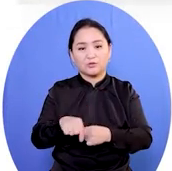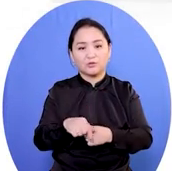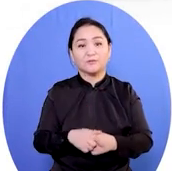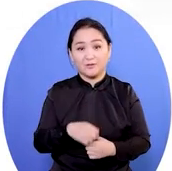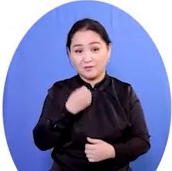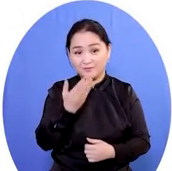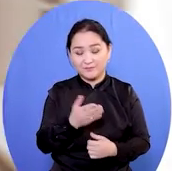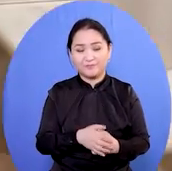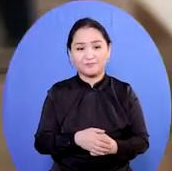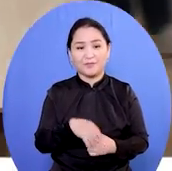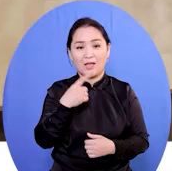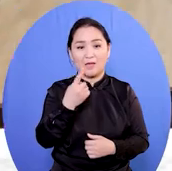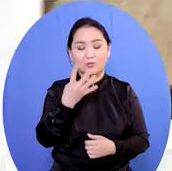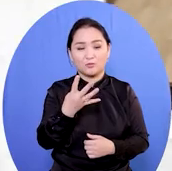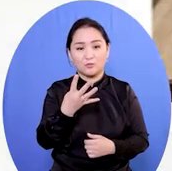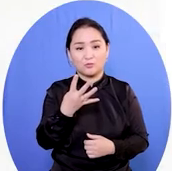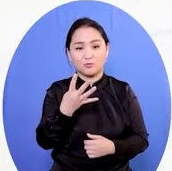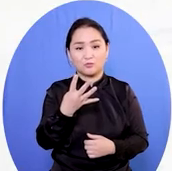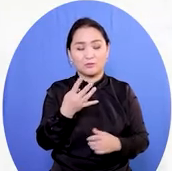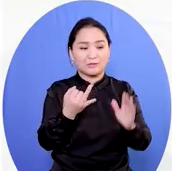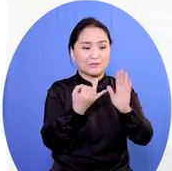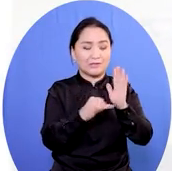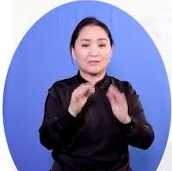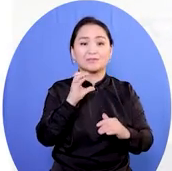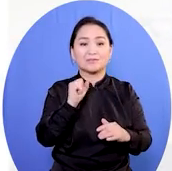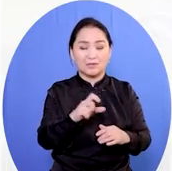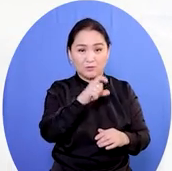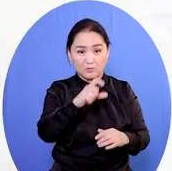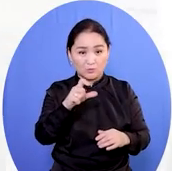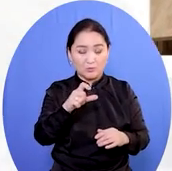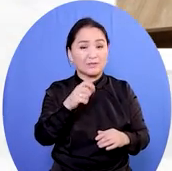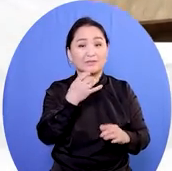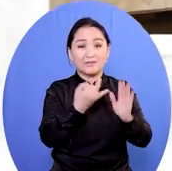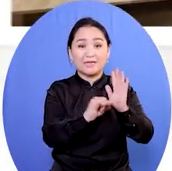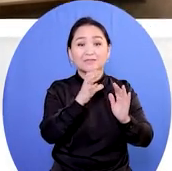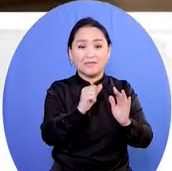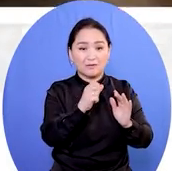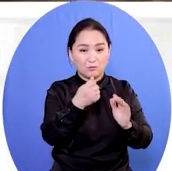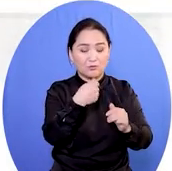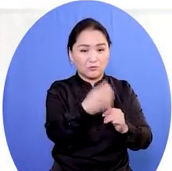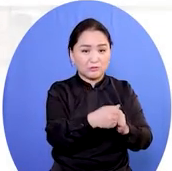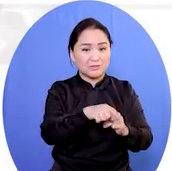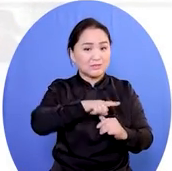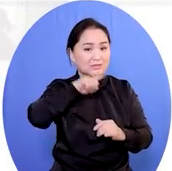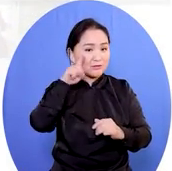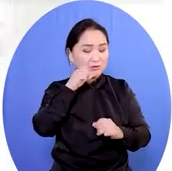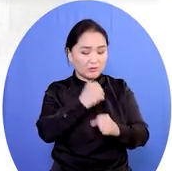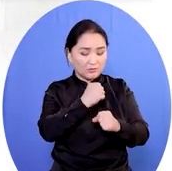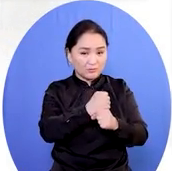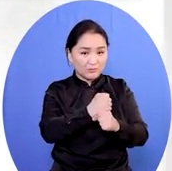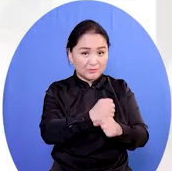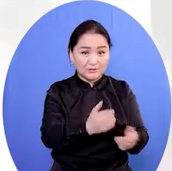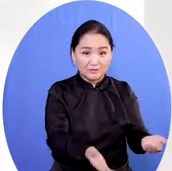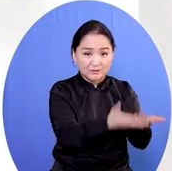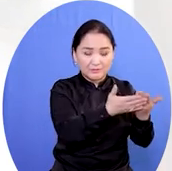шүү дээ тэр маань. Тэгэхээр одоогор нэг 14 төсөлт бол нэг 70 сая төгрөнгө болгочих одоо энэ залуучдын хөтөлмөр эрхлэлтийг дэмжих, тий? Гарааны бизнесийг нь